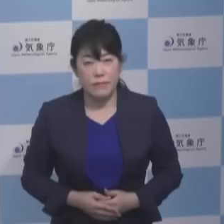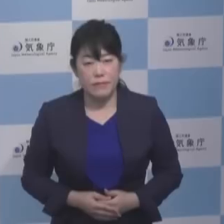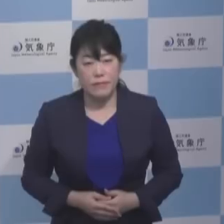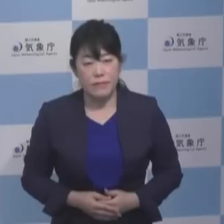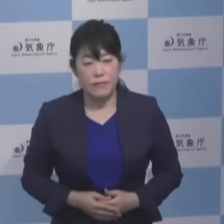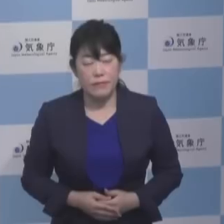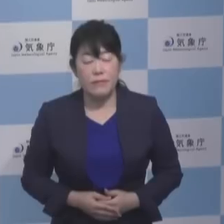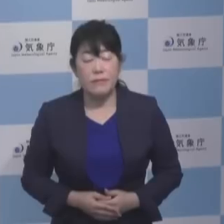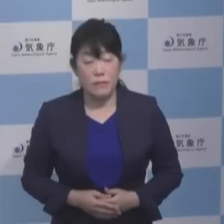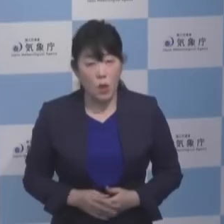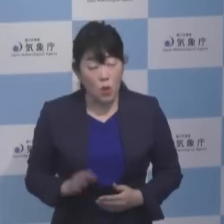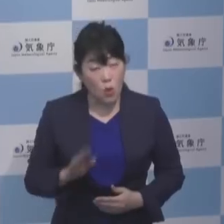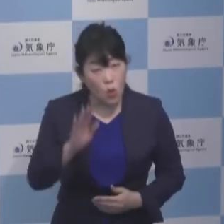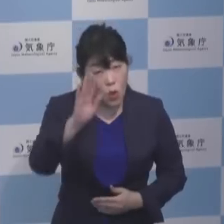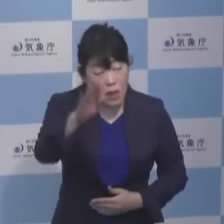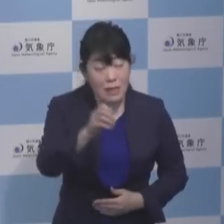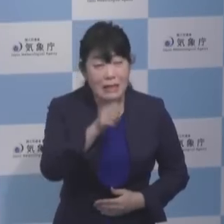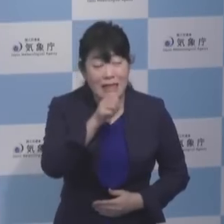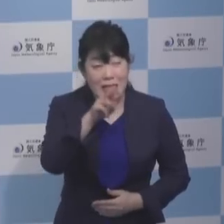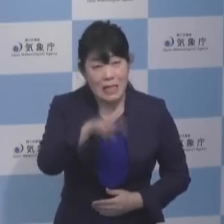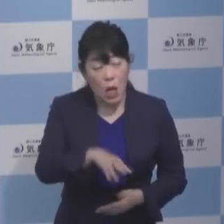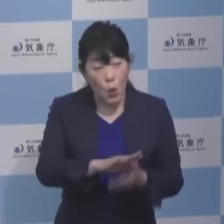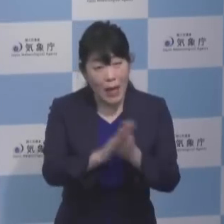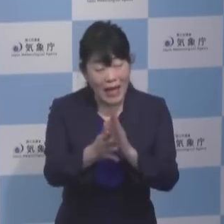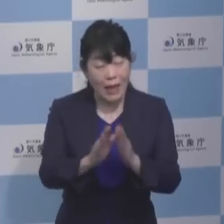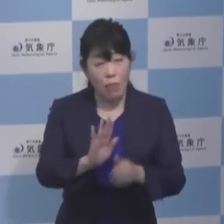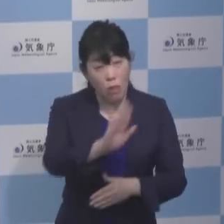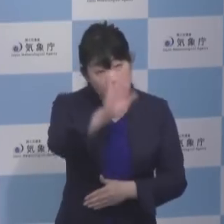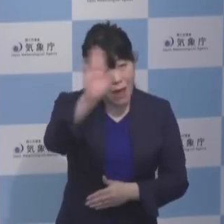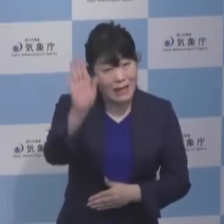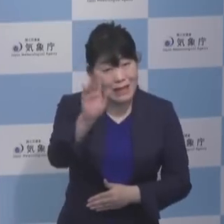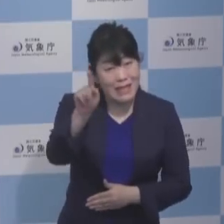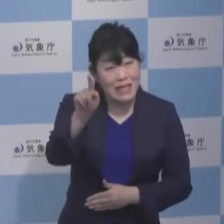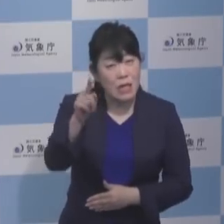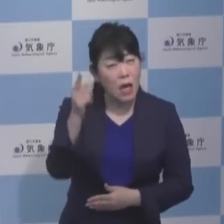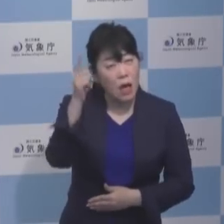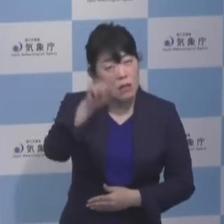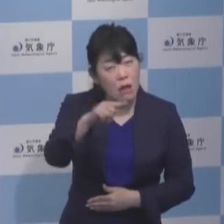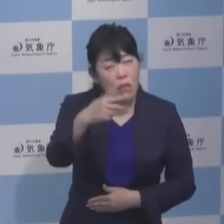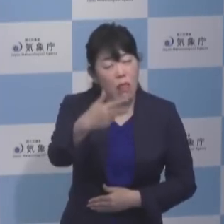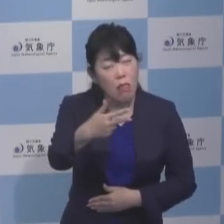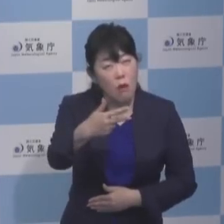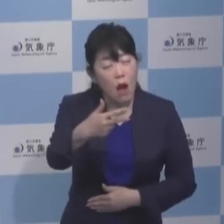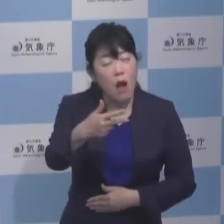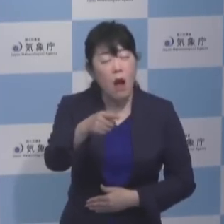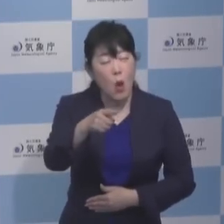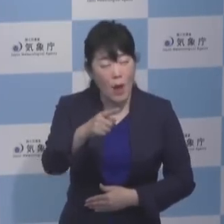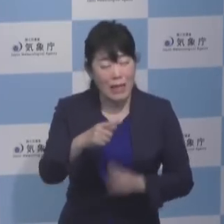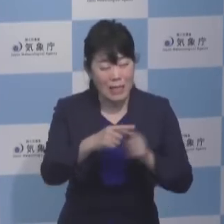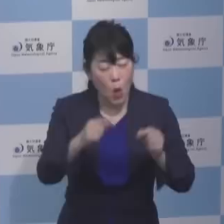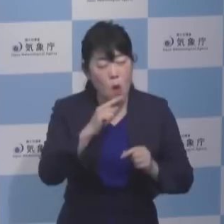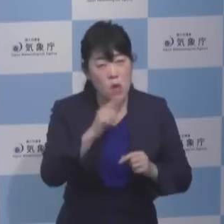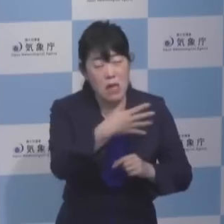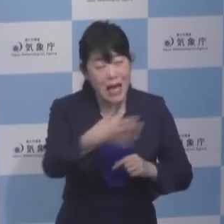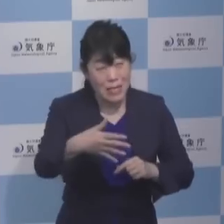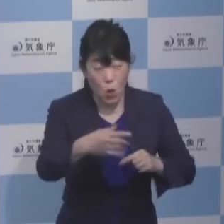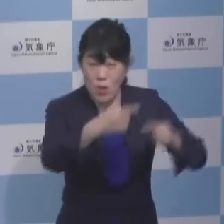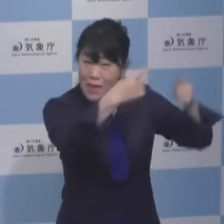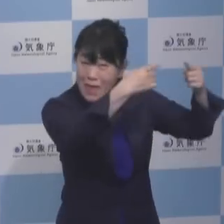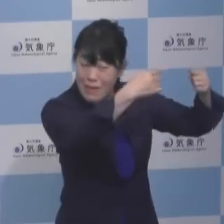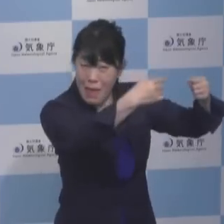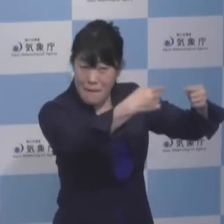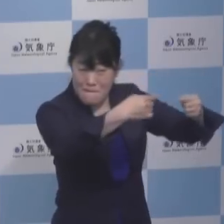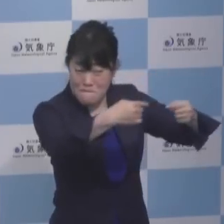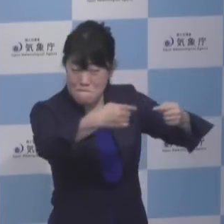これからの、石川県の天気につきましては、明日7日にかけて日本海の前線が南下して雨が降る見込み